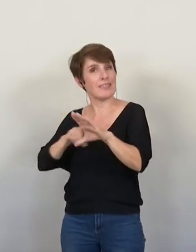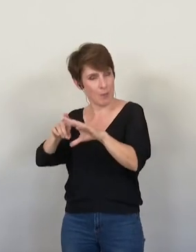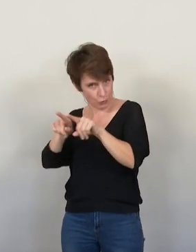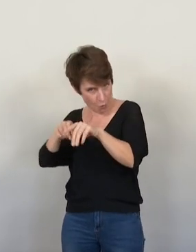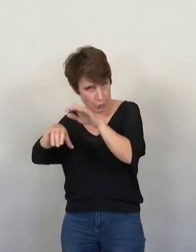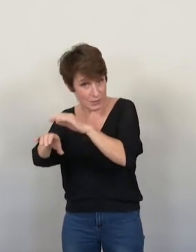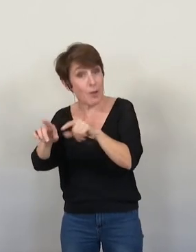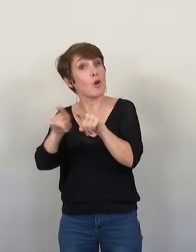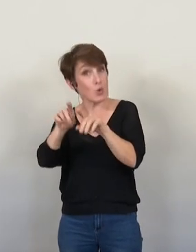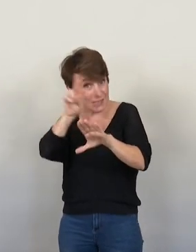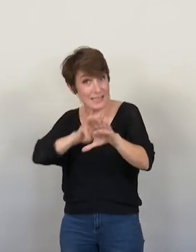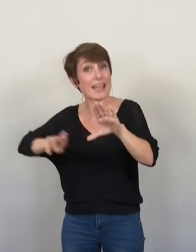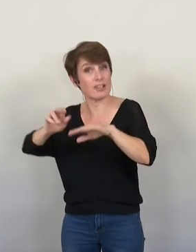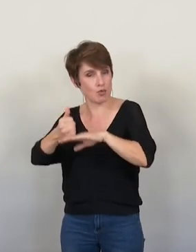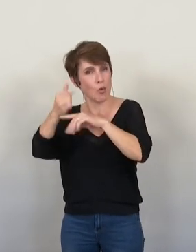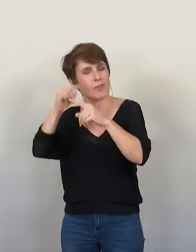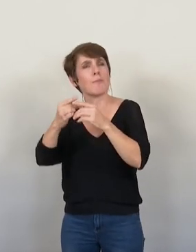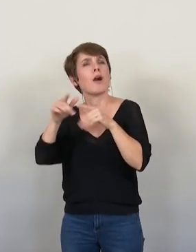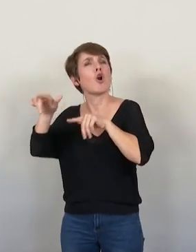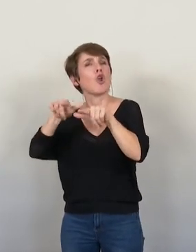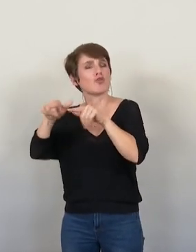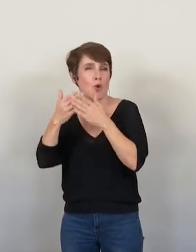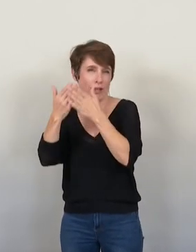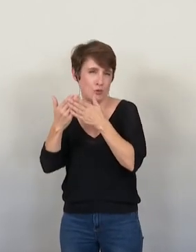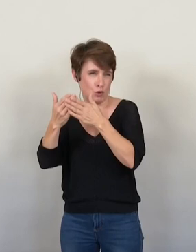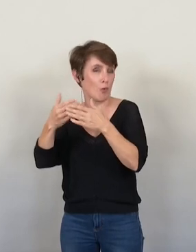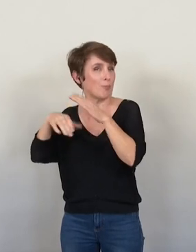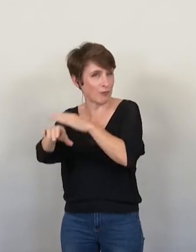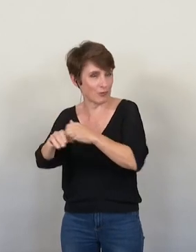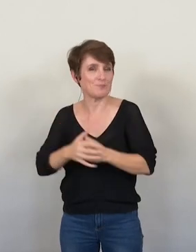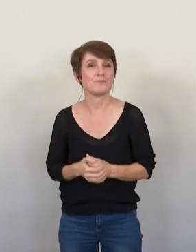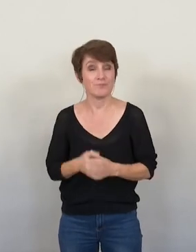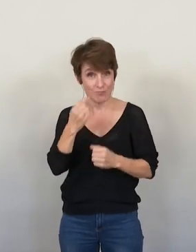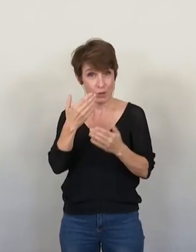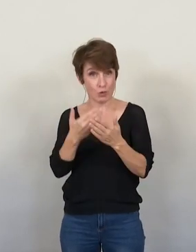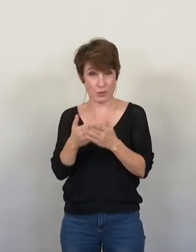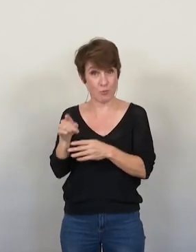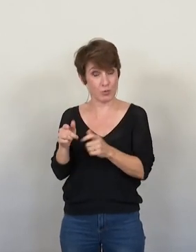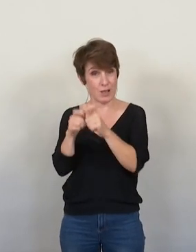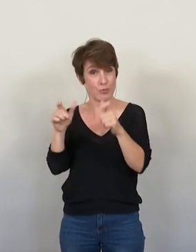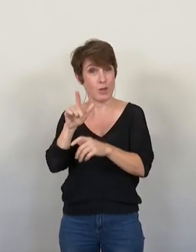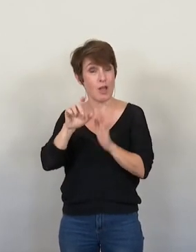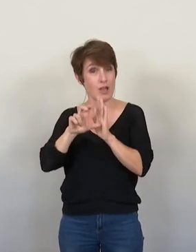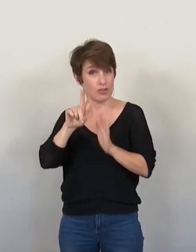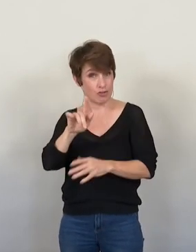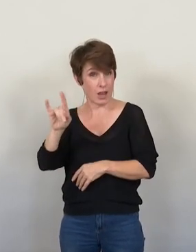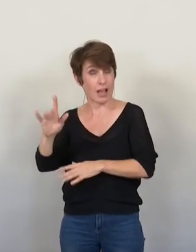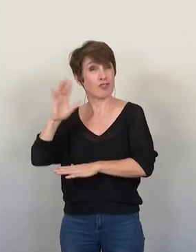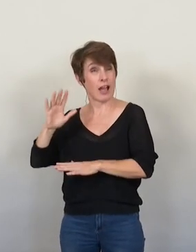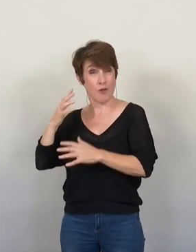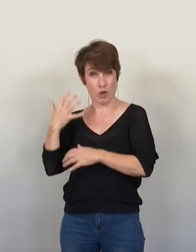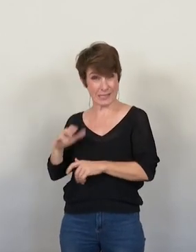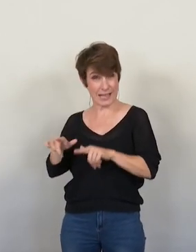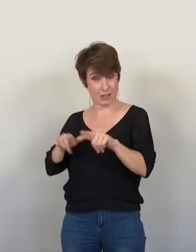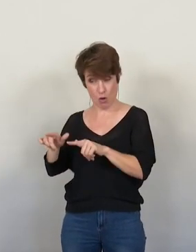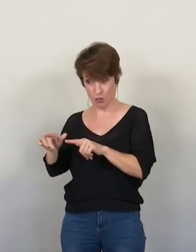et même la région pour les logements étudiants c'est ainsi d'ailleurs que Grenoble habitat est passé en 1995 de 500 logements à